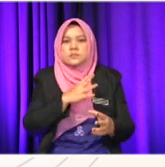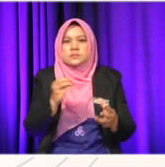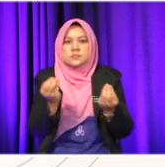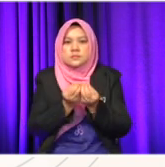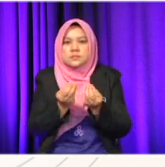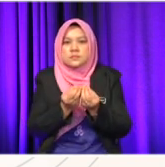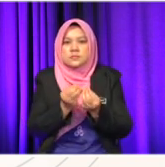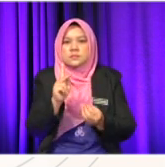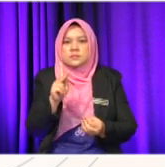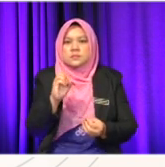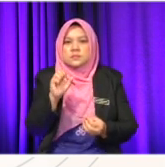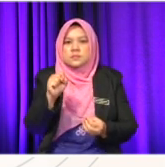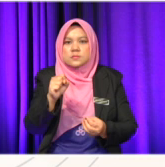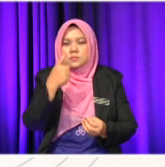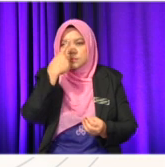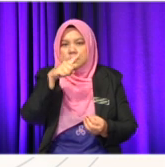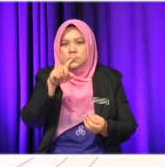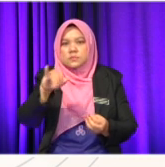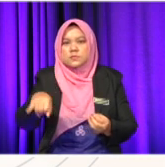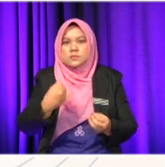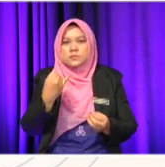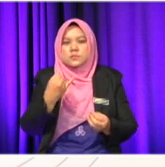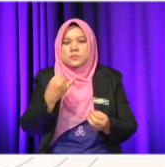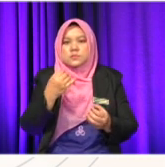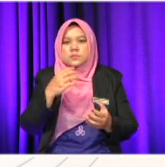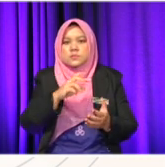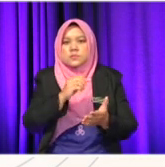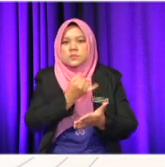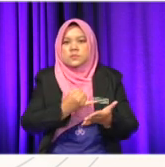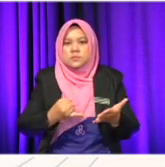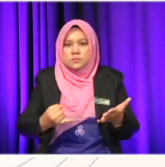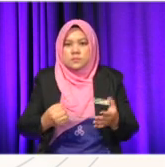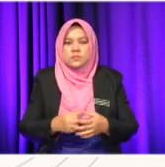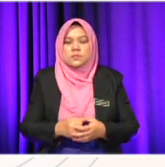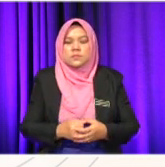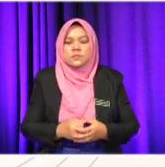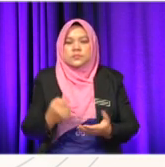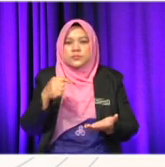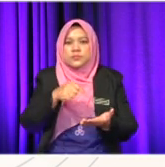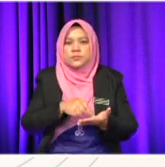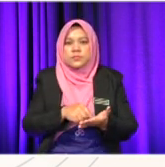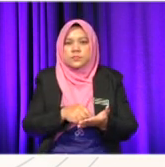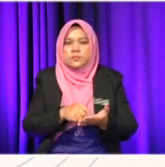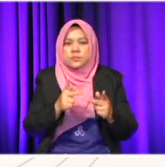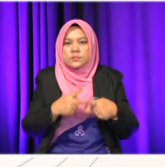kos untuk juru animasi oke di sini perlunya